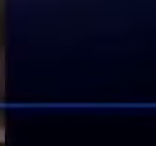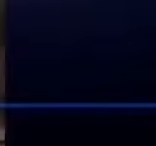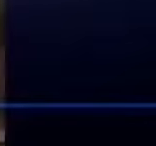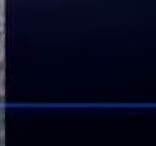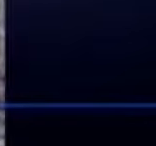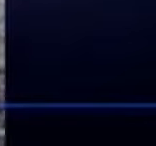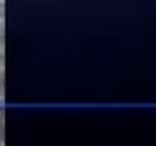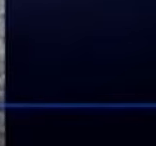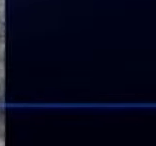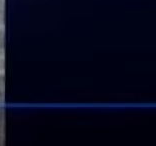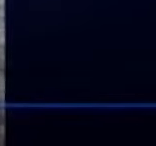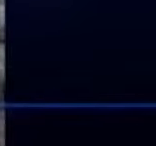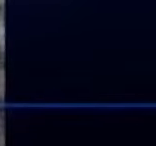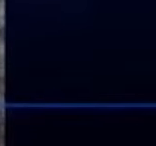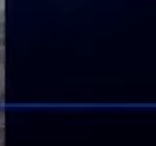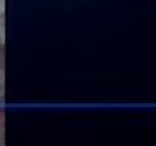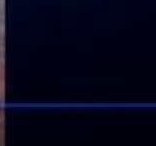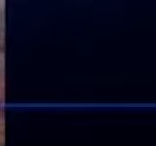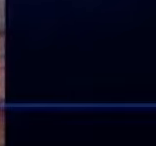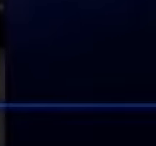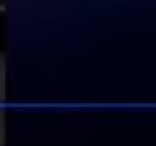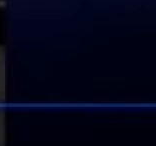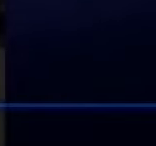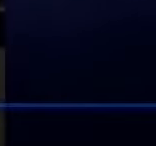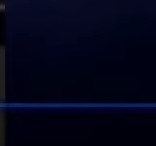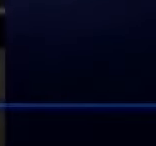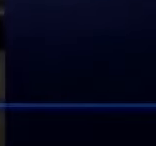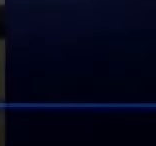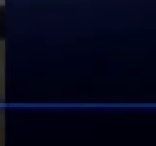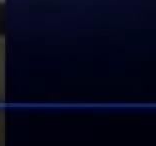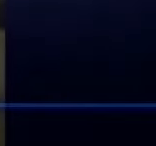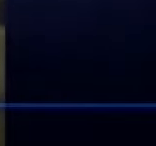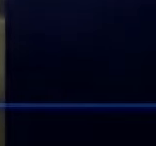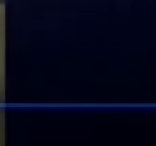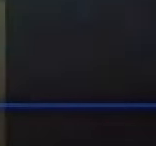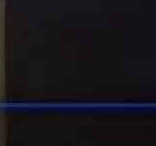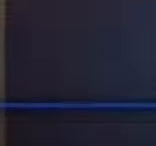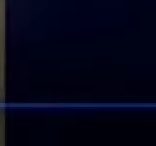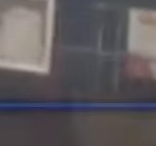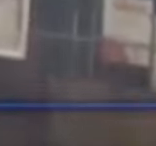Ngayong gabi, hassle bumiyahe. Baha sa Quezon City.